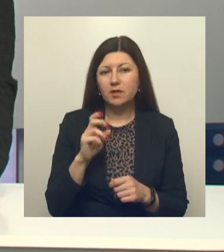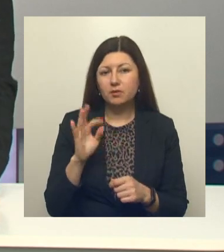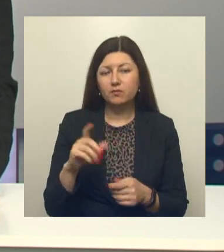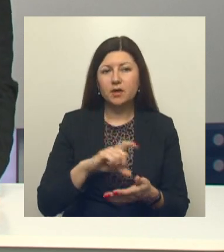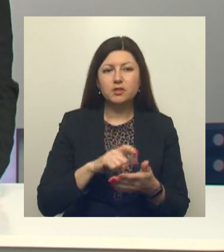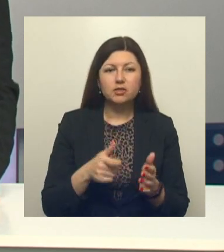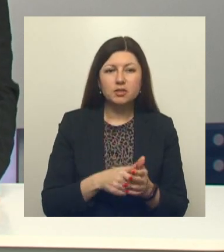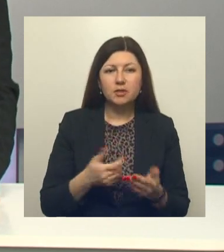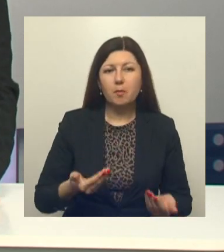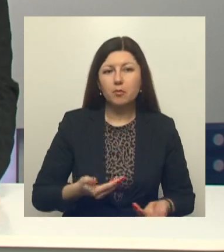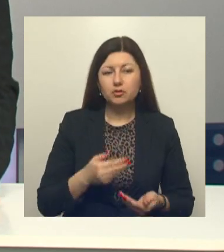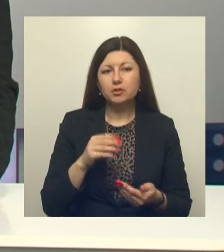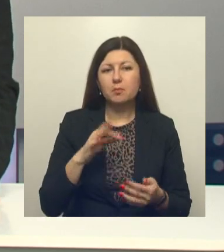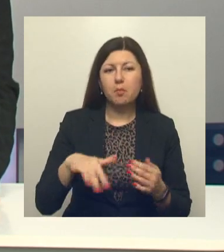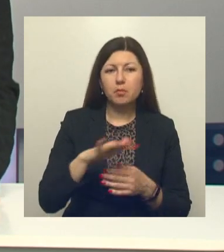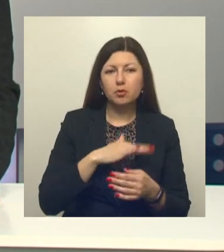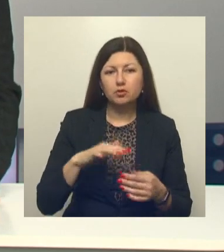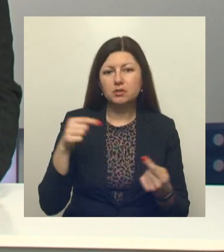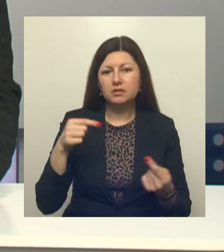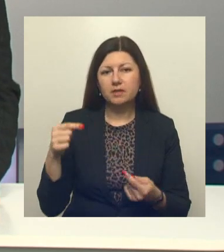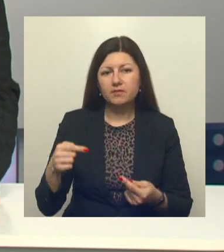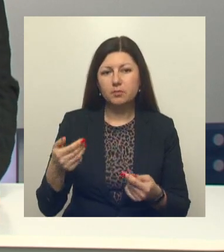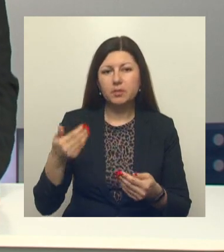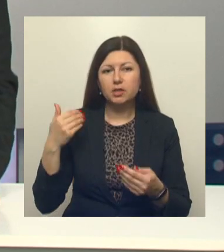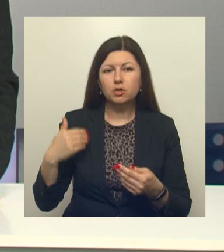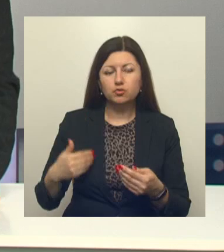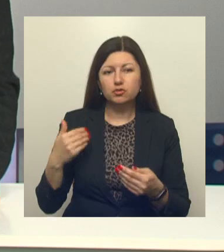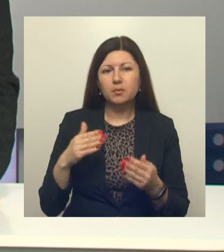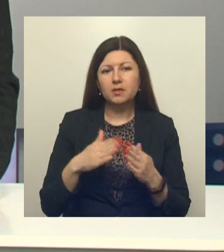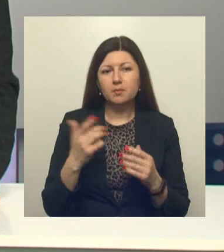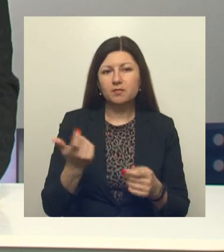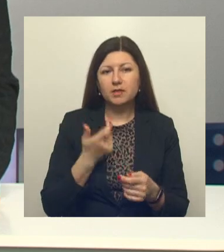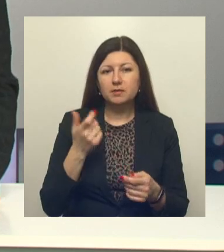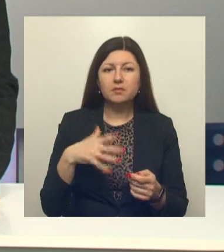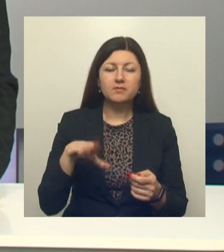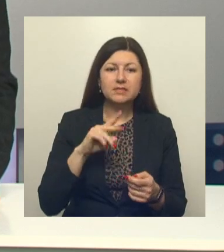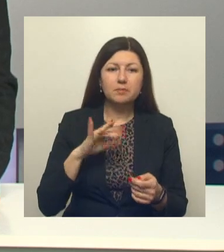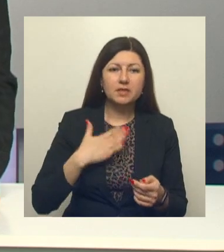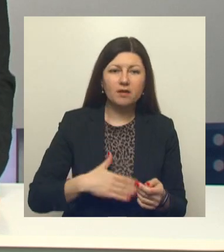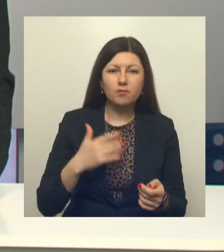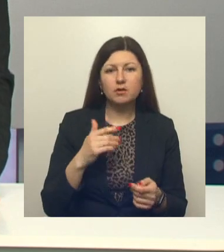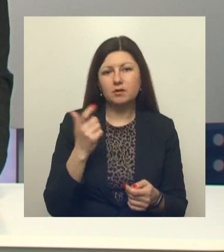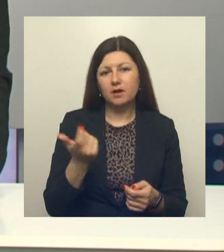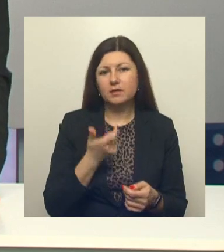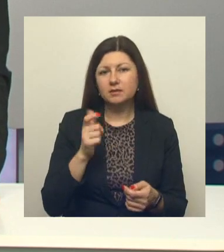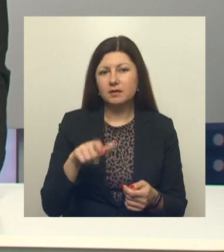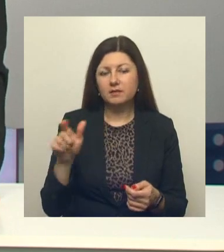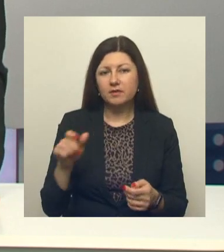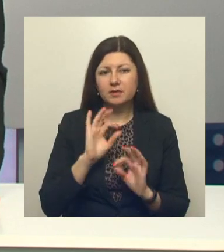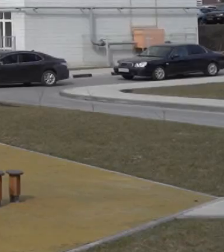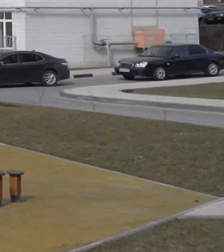полностью соответствуют по площади предыдущим домовладениям. Всем ли довольны хозяева, расскажет Михаил